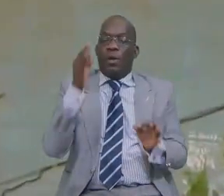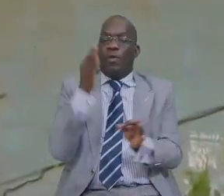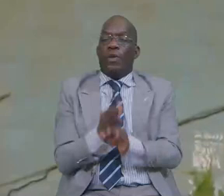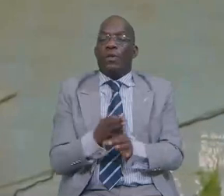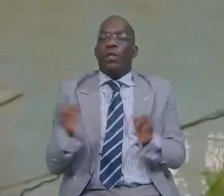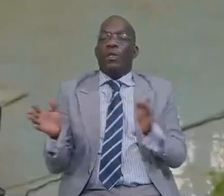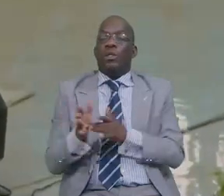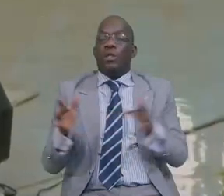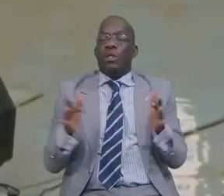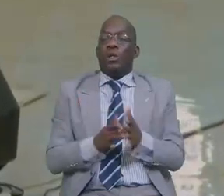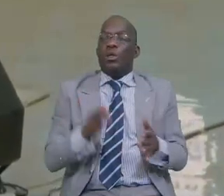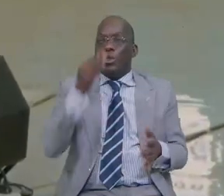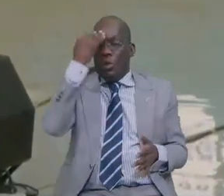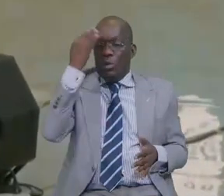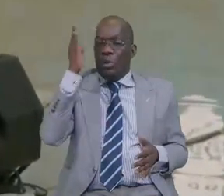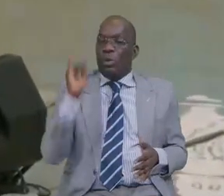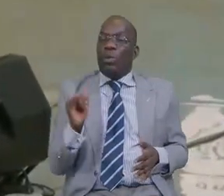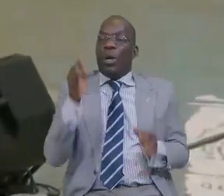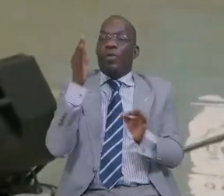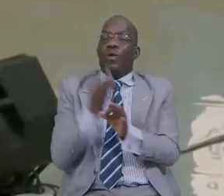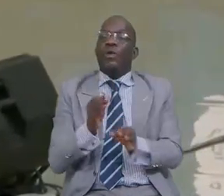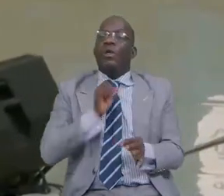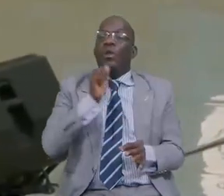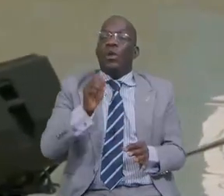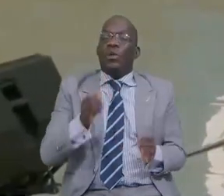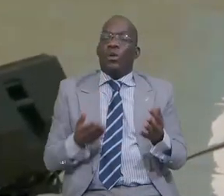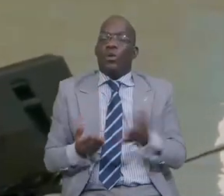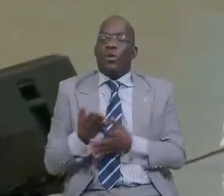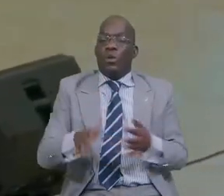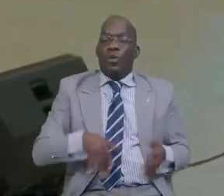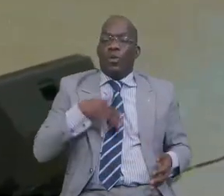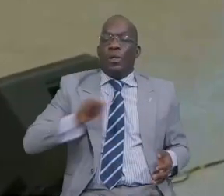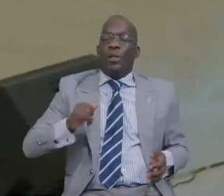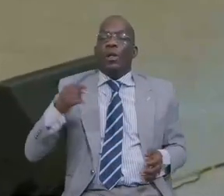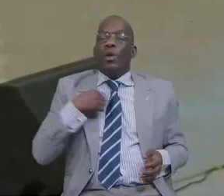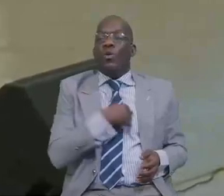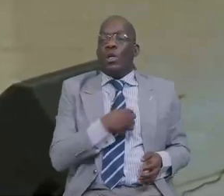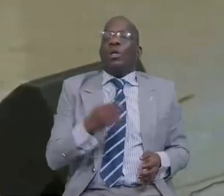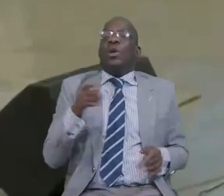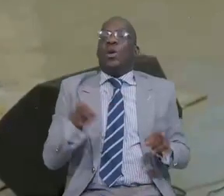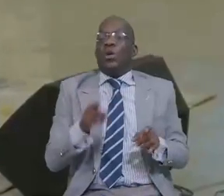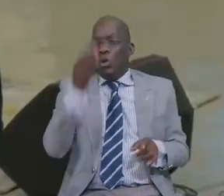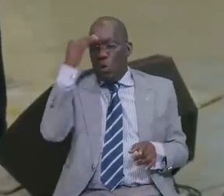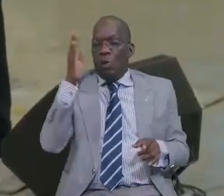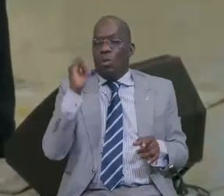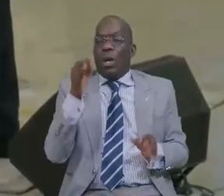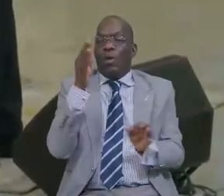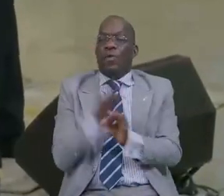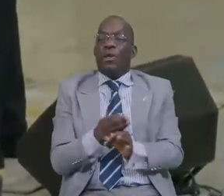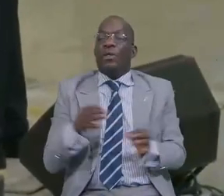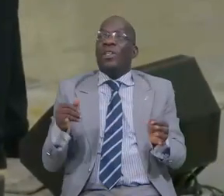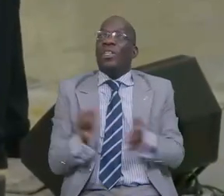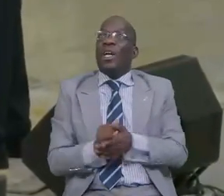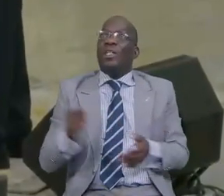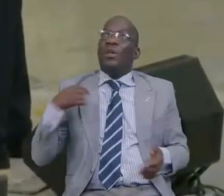foi. Jésus savait pas la foi. Ce n'est pas par les sentiments. Ce n'est pas par les